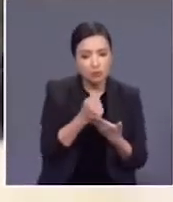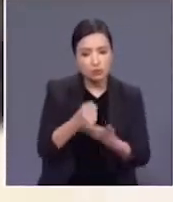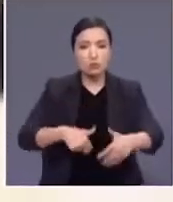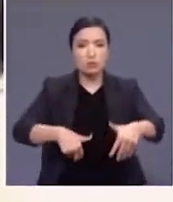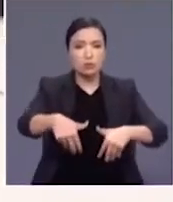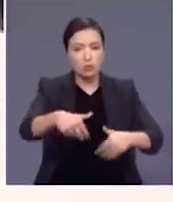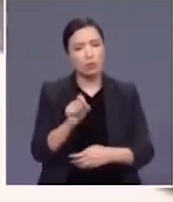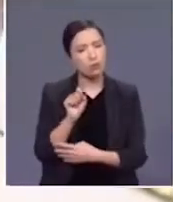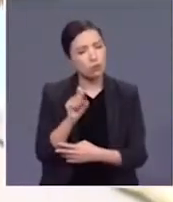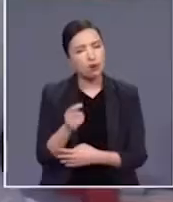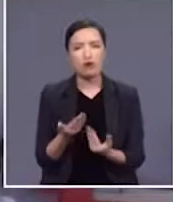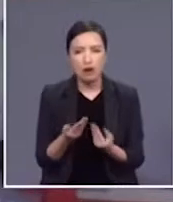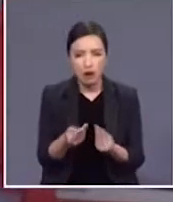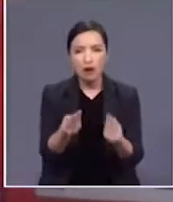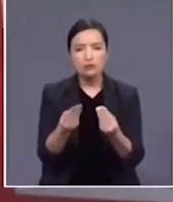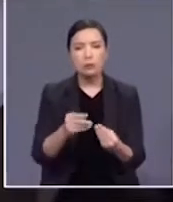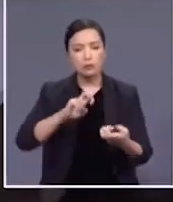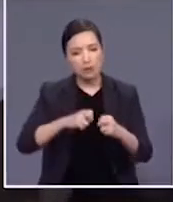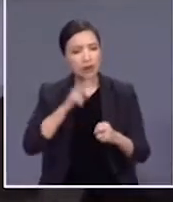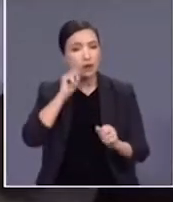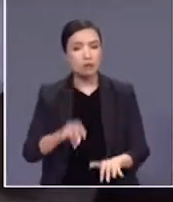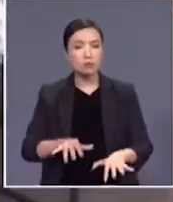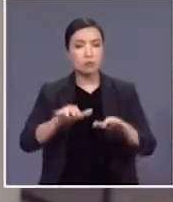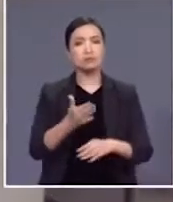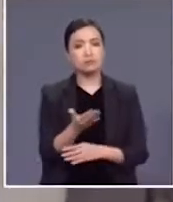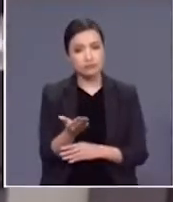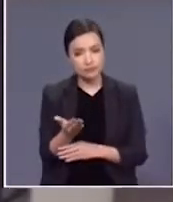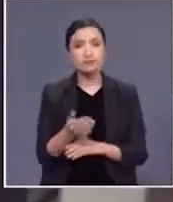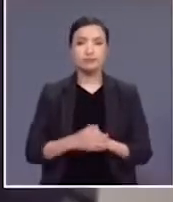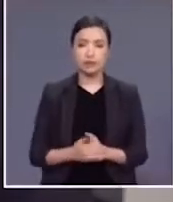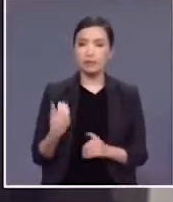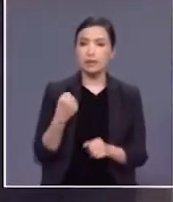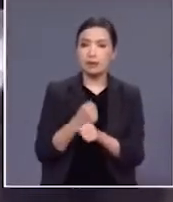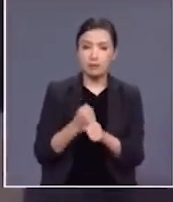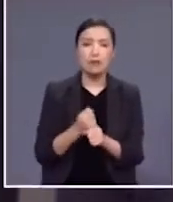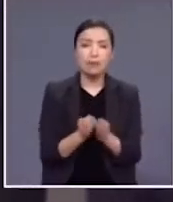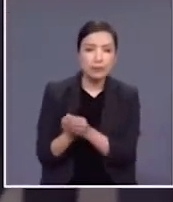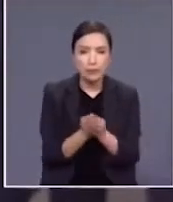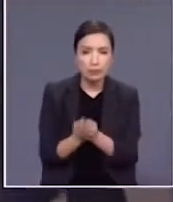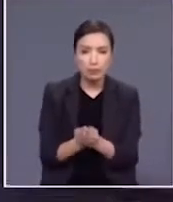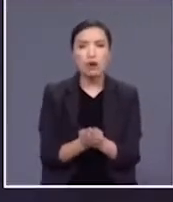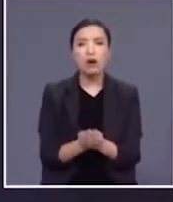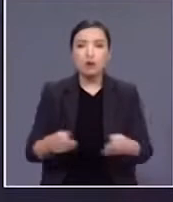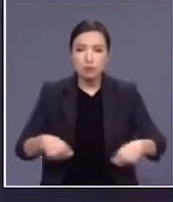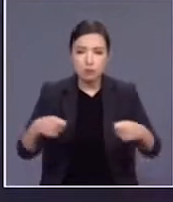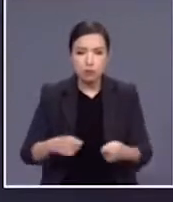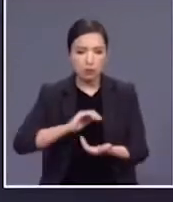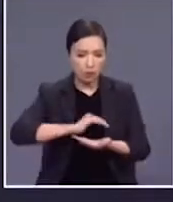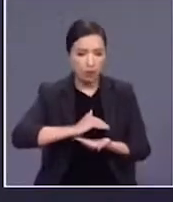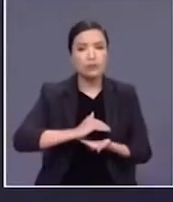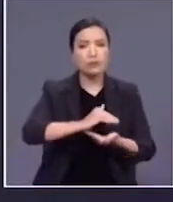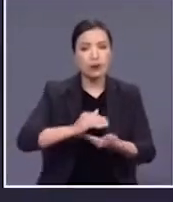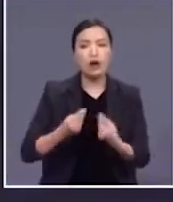าชนเป็นการด่วนหน้าพื้นที่ประสบภัยโดยการประกอบอาหารกล่องแจกจ่ายให้กับประชาชนรวมทั้งพระราชท